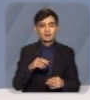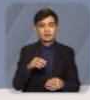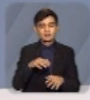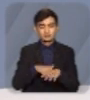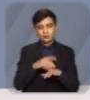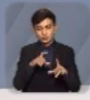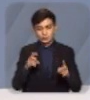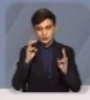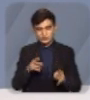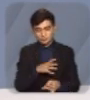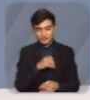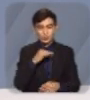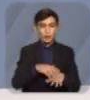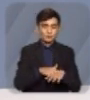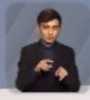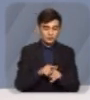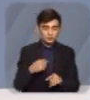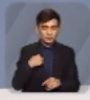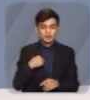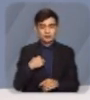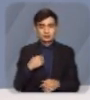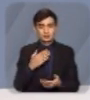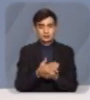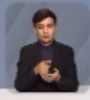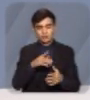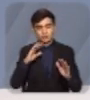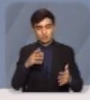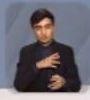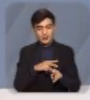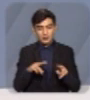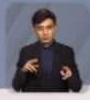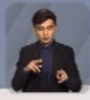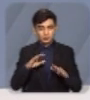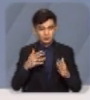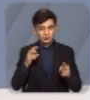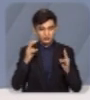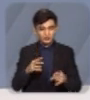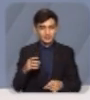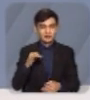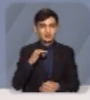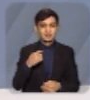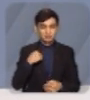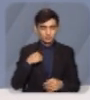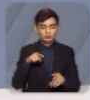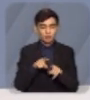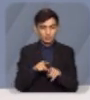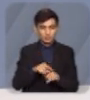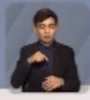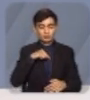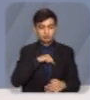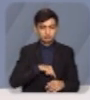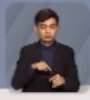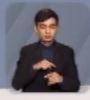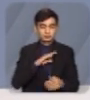пассажирами, перед обществом, что возникла вот такая ситуация, и мы также глубоко скорбим, мы также